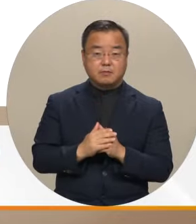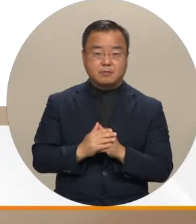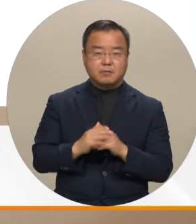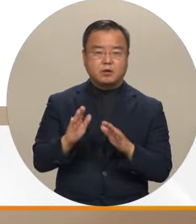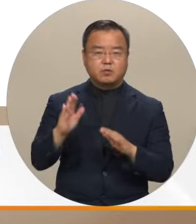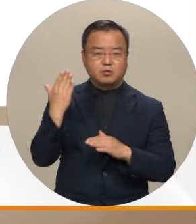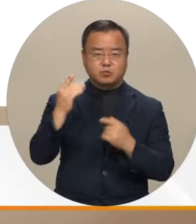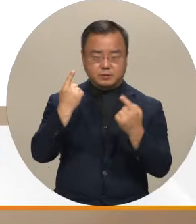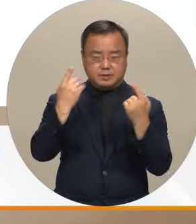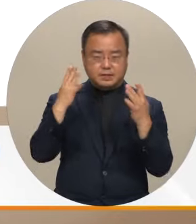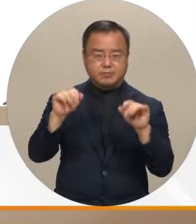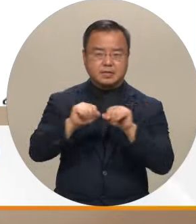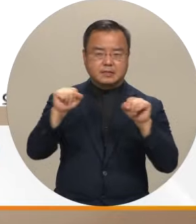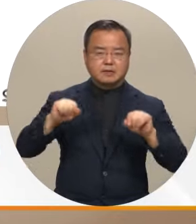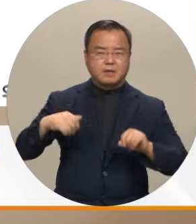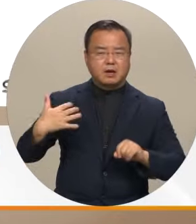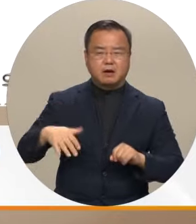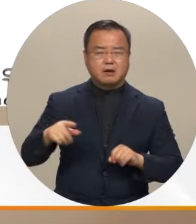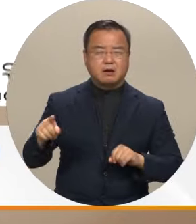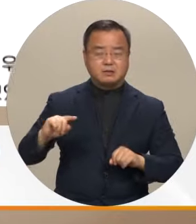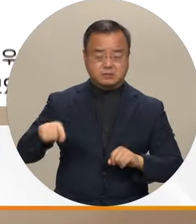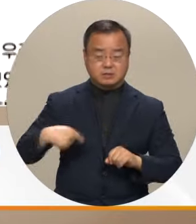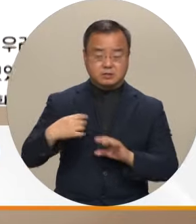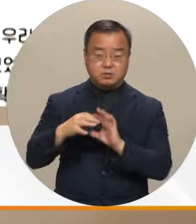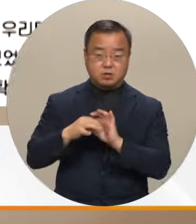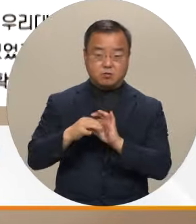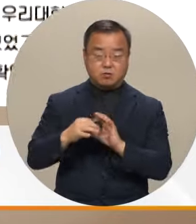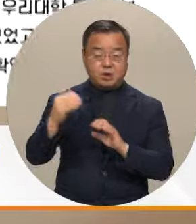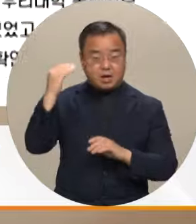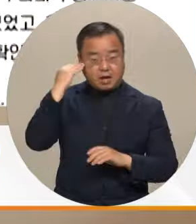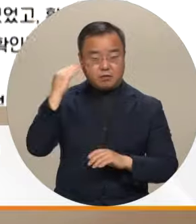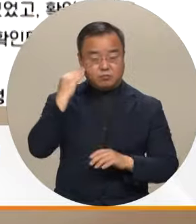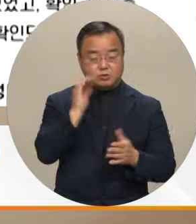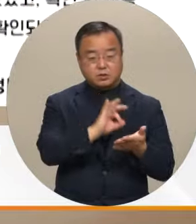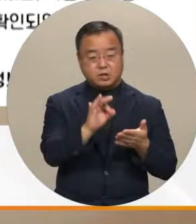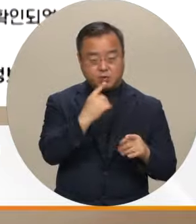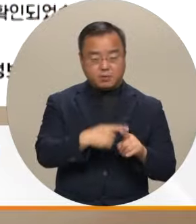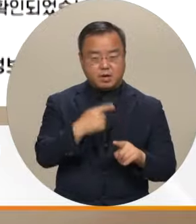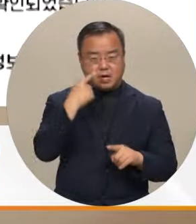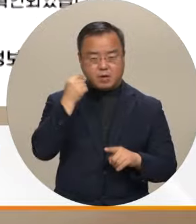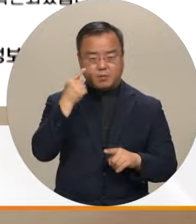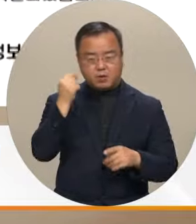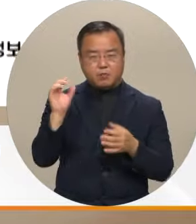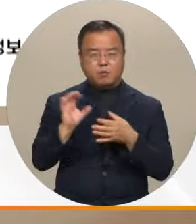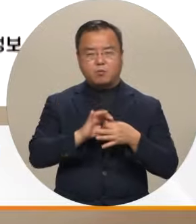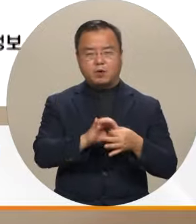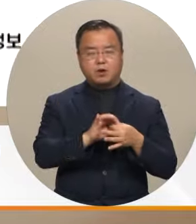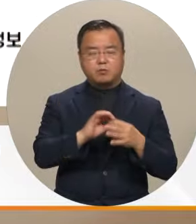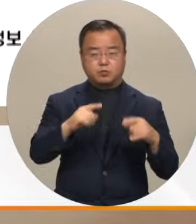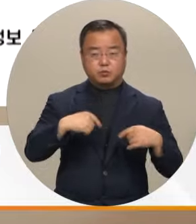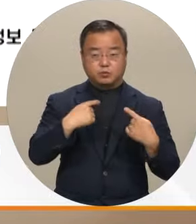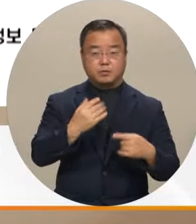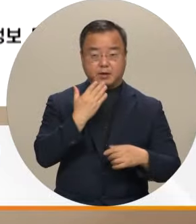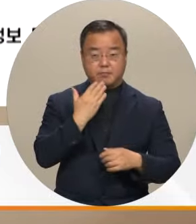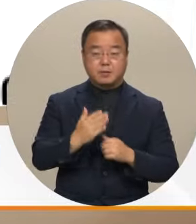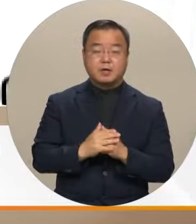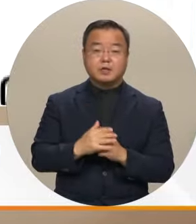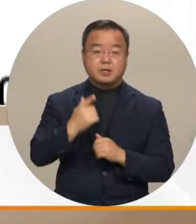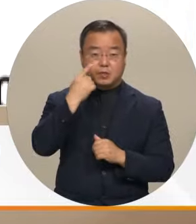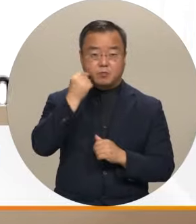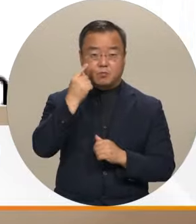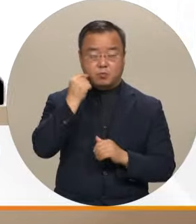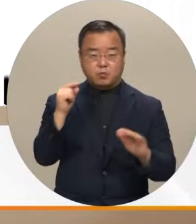않아요 그냥 본인이 들어가는 걸로 뭐 예를 들어서 한국에서 쓰다가 일본에서 들어와도 그냥 들어갈 수 있고 근데 원래는 일본에서